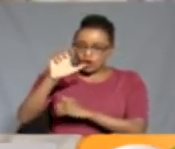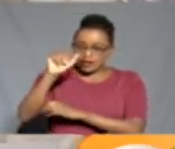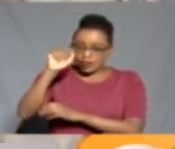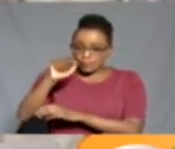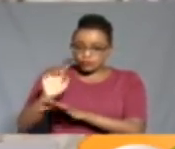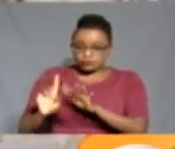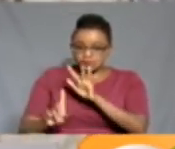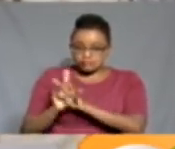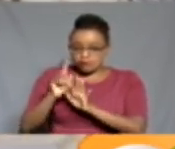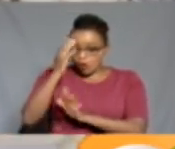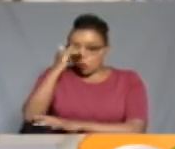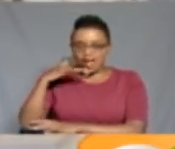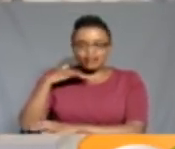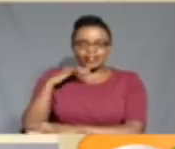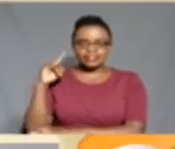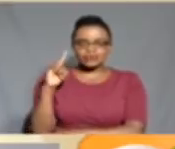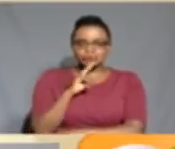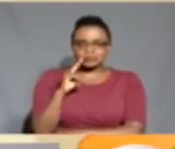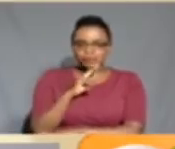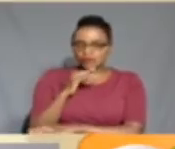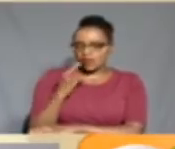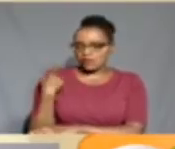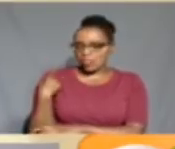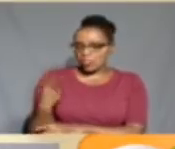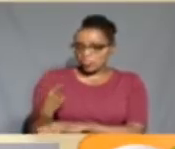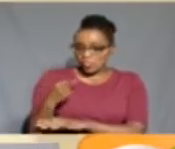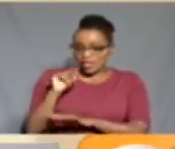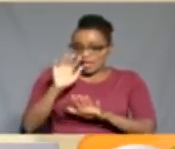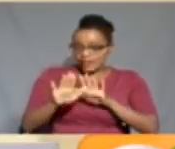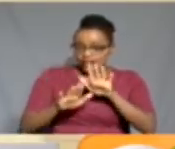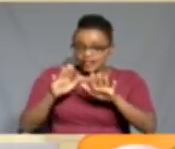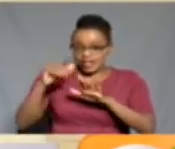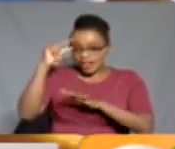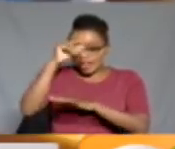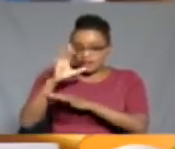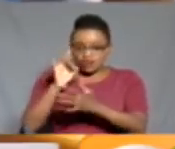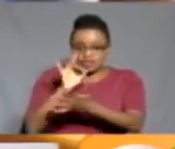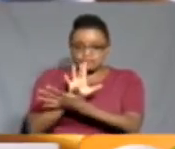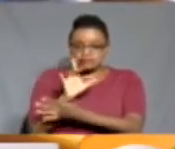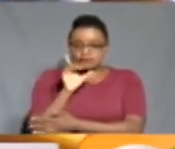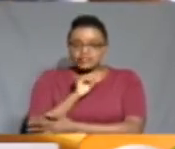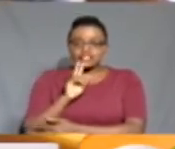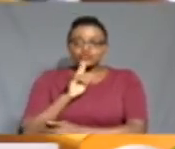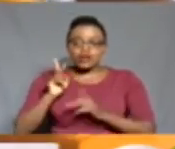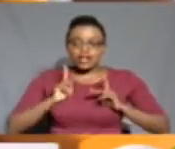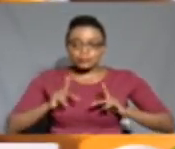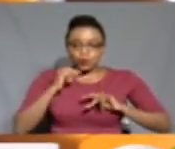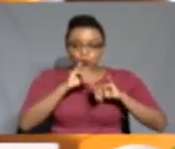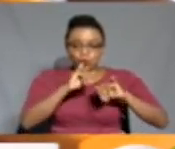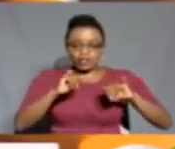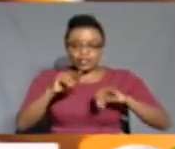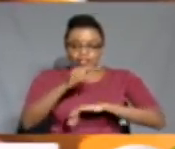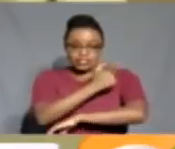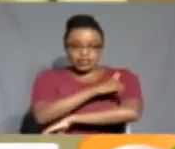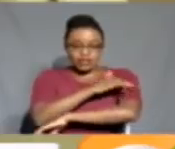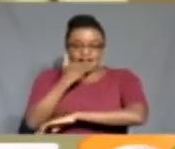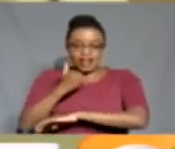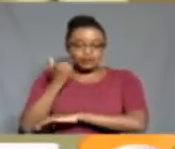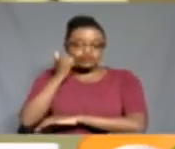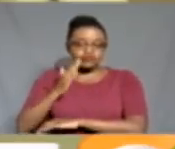uchafu. Ni hivi majuzi tu ambapo serikali ya Kirinyaga iliwafuta kazi vibarua 200 waliokuwa wakisafisha hospitali hiyo. Sasa